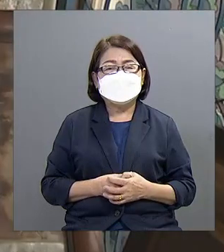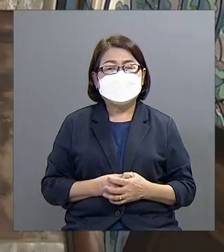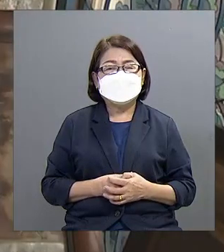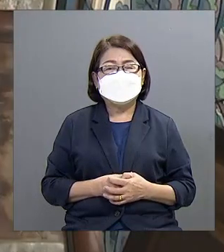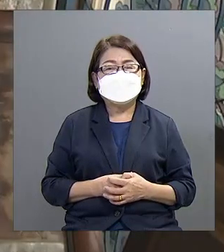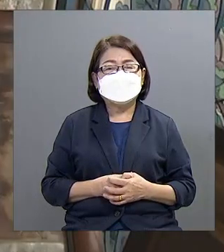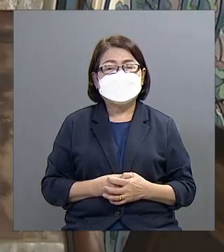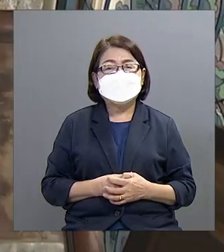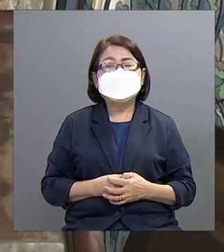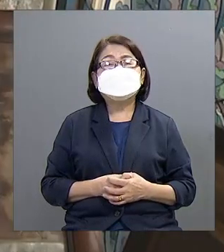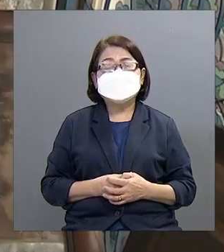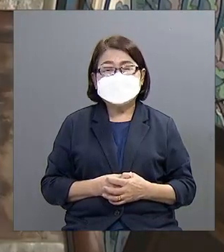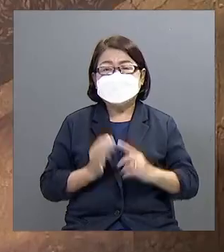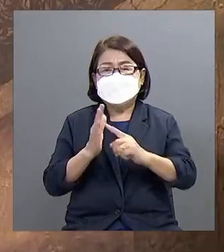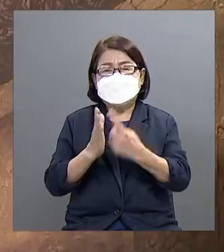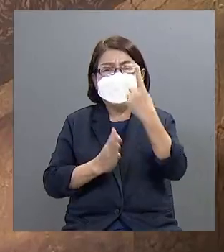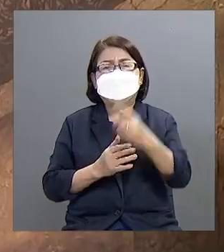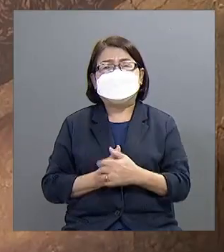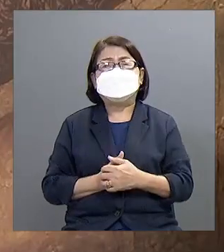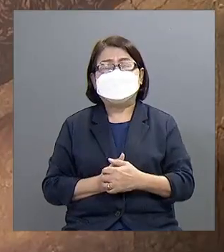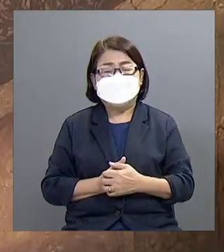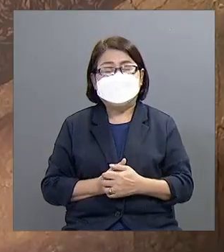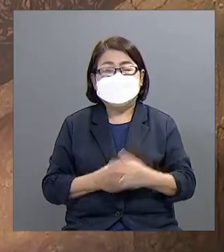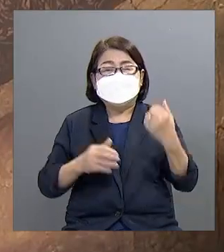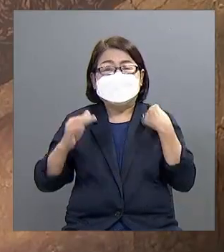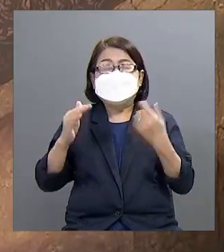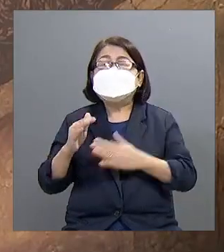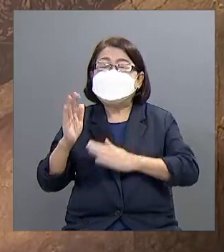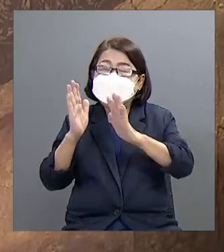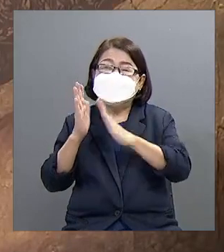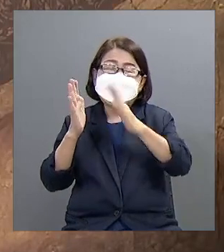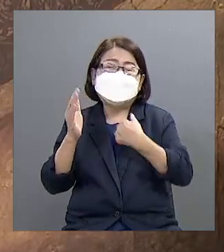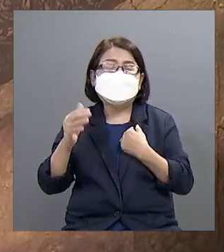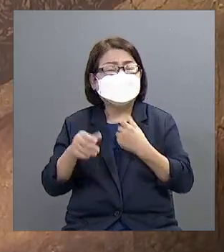ที่มาของการทำงานบนสังกะสีคือเมื่อก่อนผมเคย